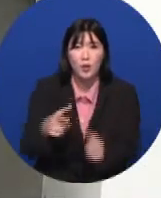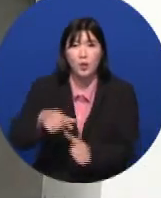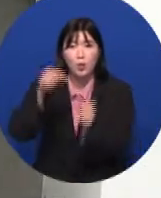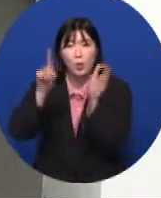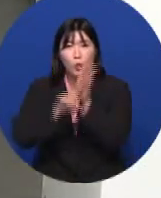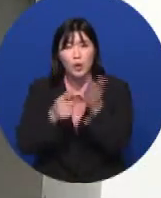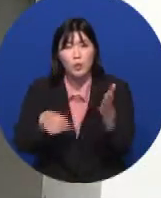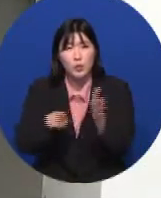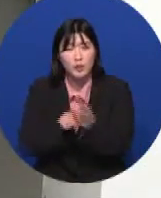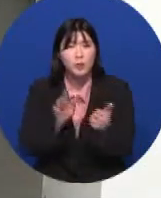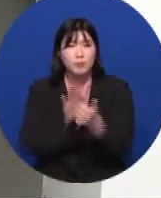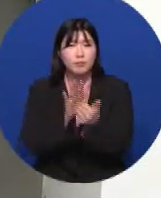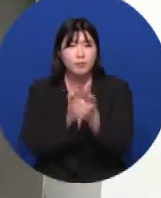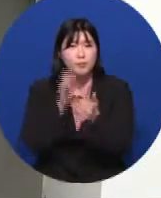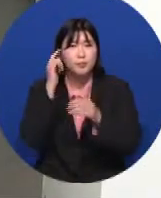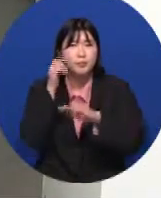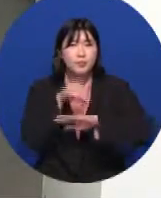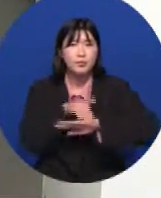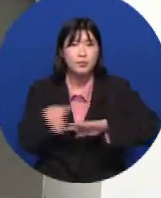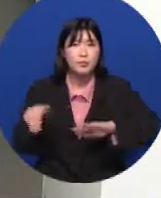다양한 지원을 나설 계획입니다